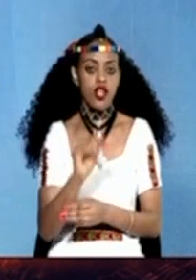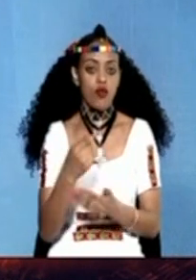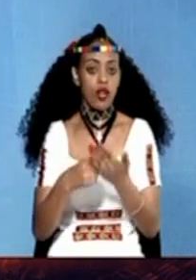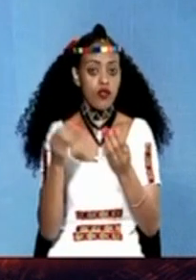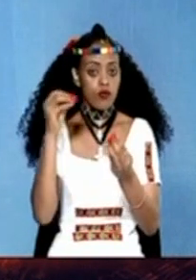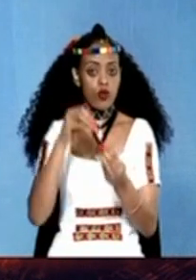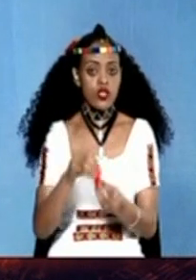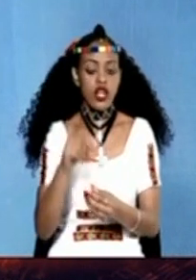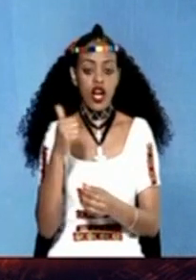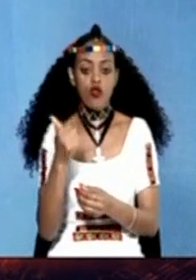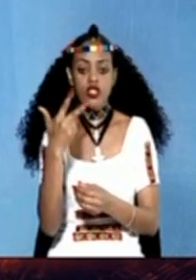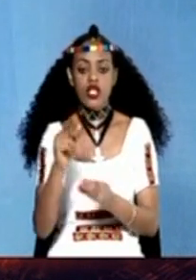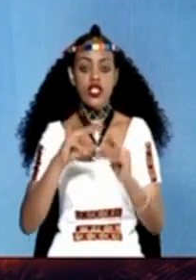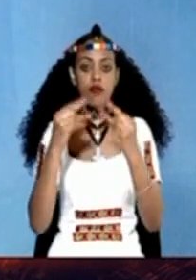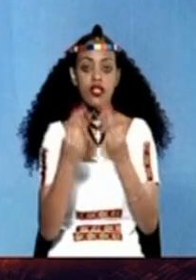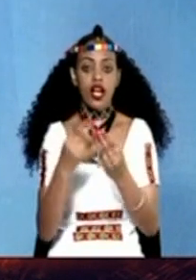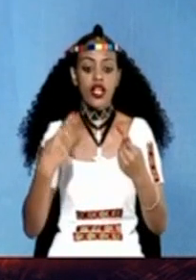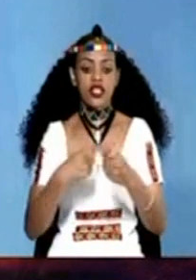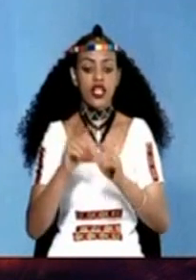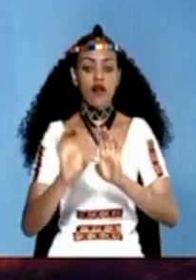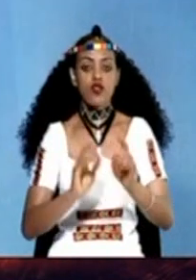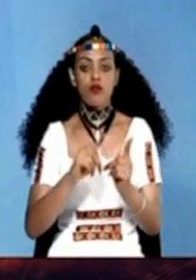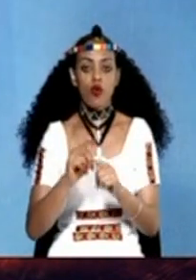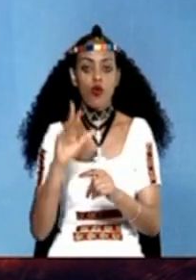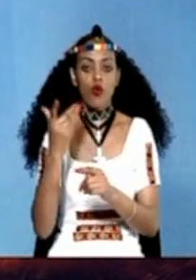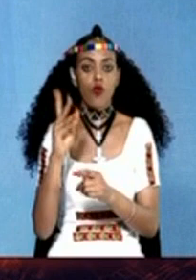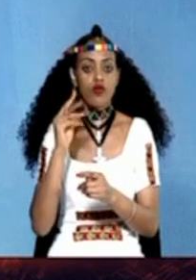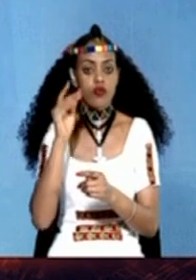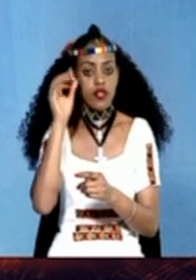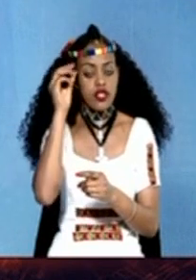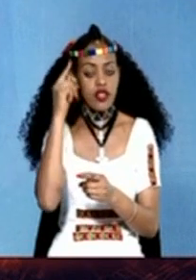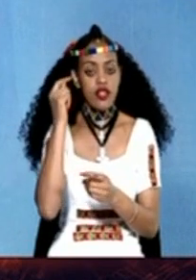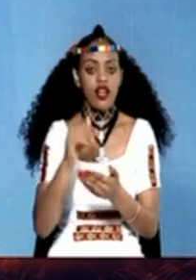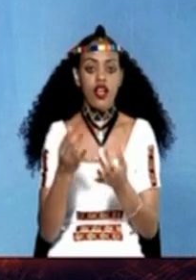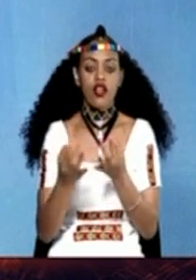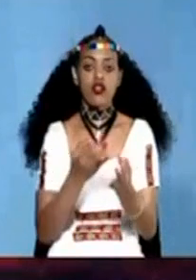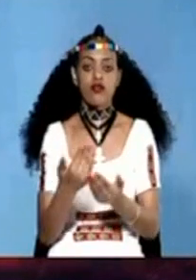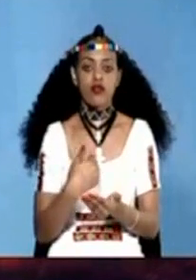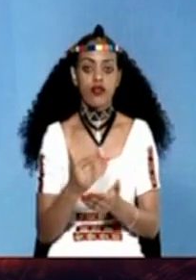ካብዚ ብተወሳኺ ካልኦት ሰለስተ መድረኻት ክትዕ ከም ዝካየዱ እውን ኮሚሽን መረፃ ትግራይ ኣመልኪቱ ኣሎ።